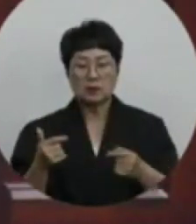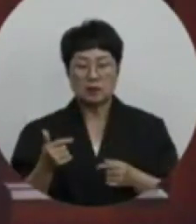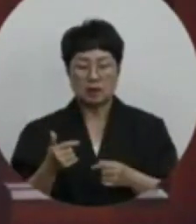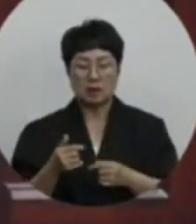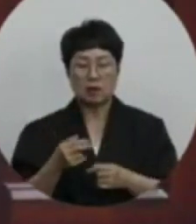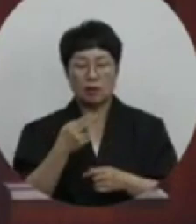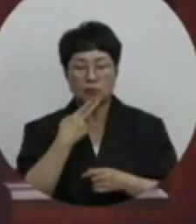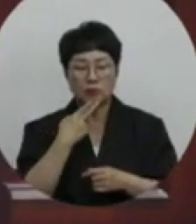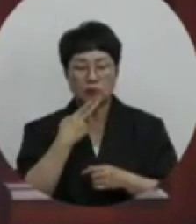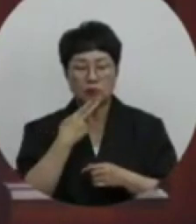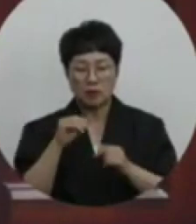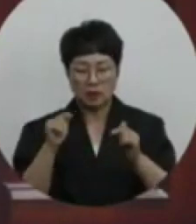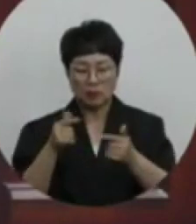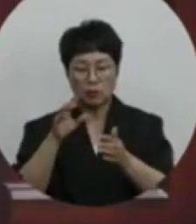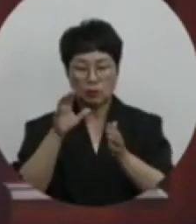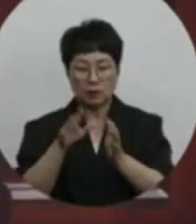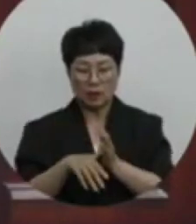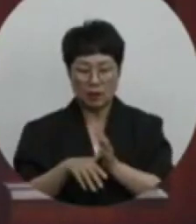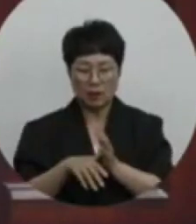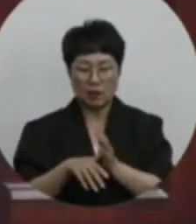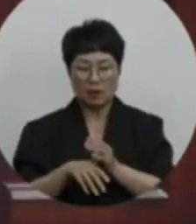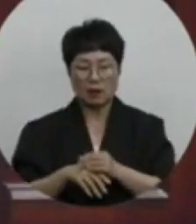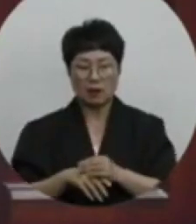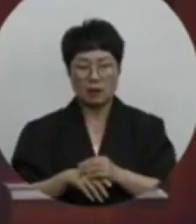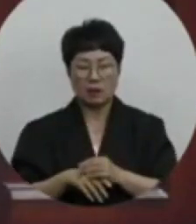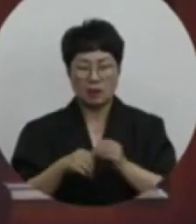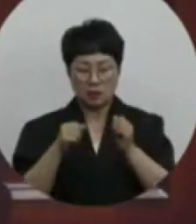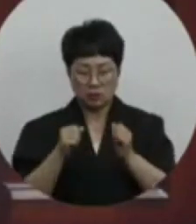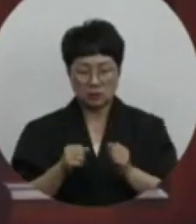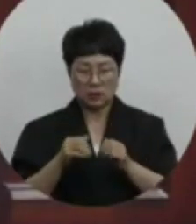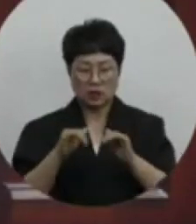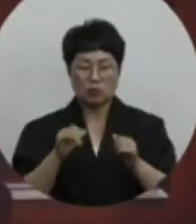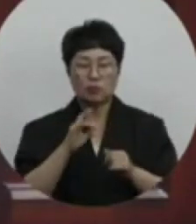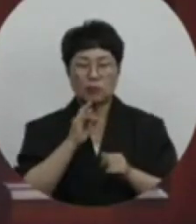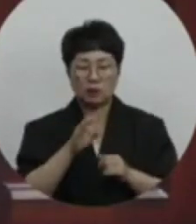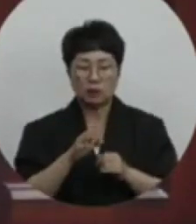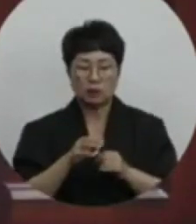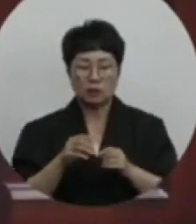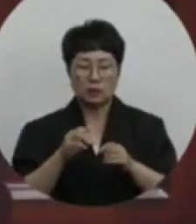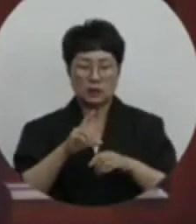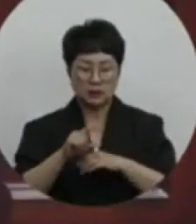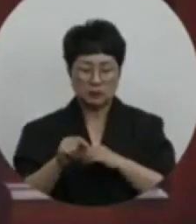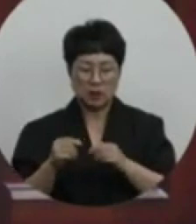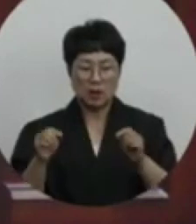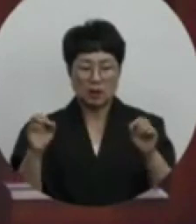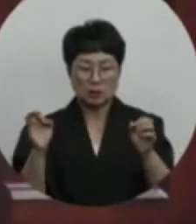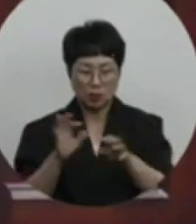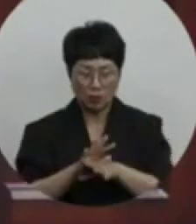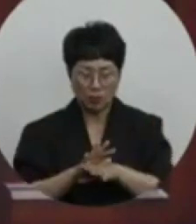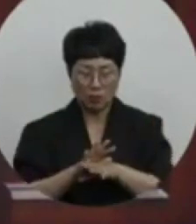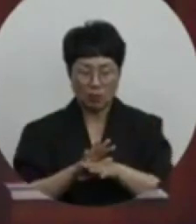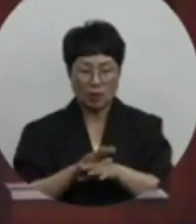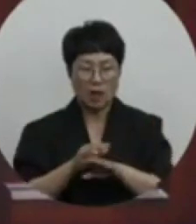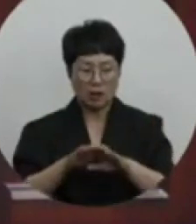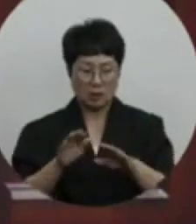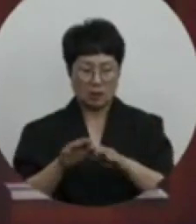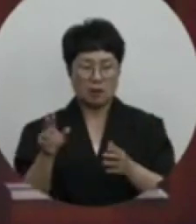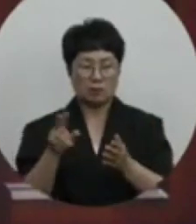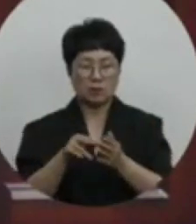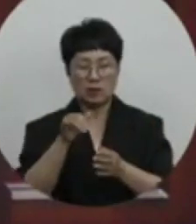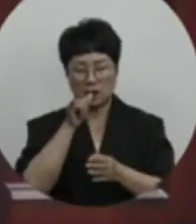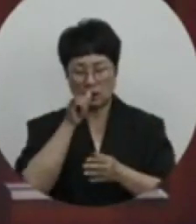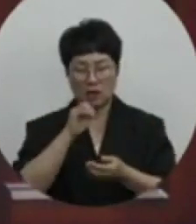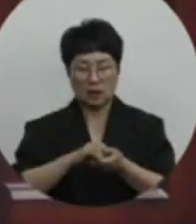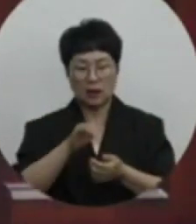시대에 정주 인구 중심의 정책만으로는 지방 소멸 문제를 해결하는 데 한계가 있다라는